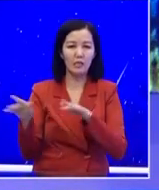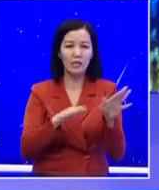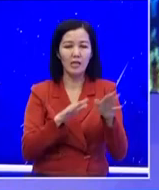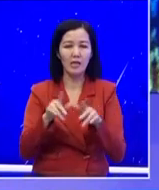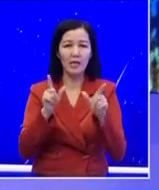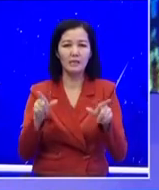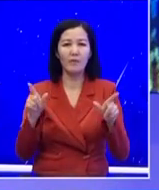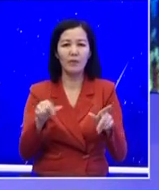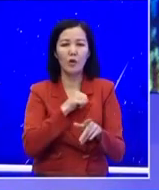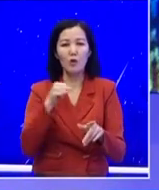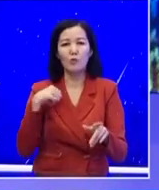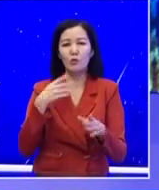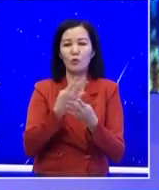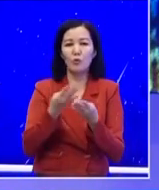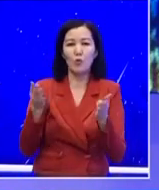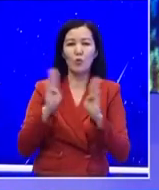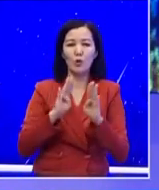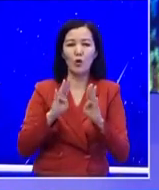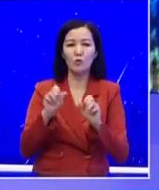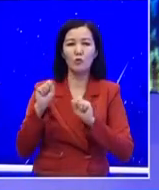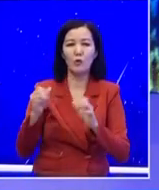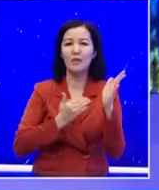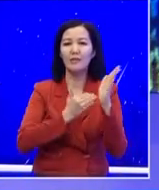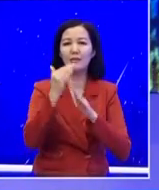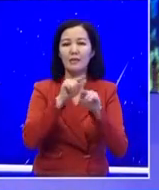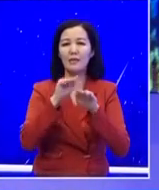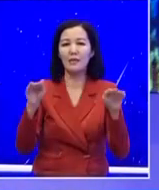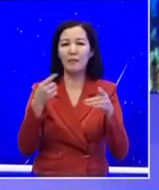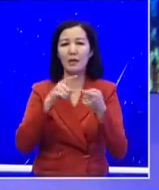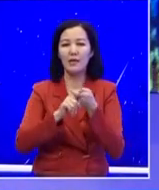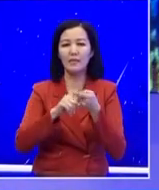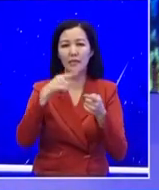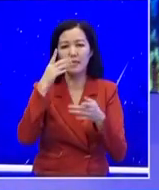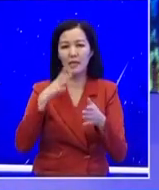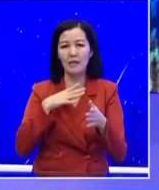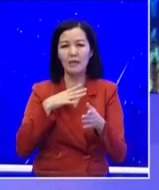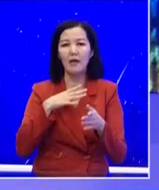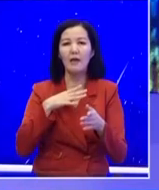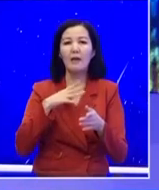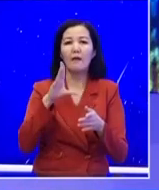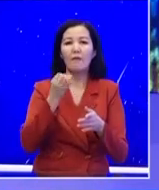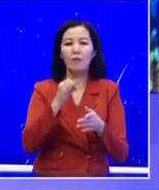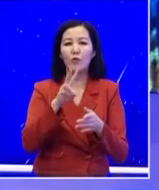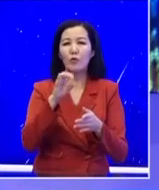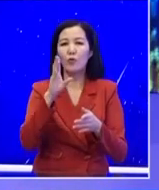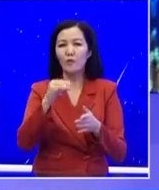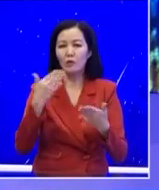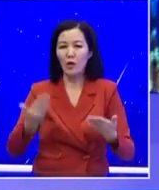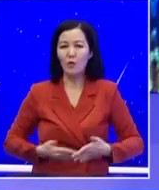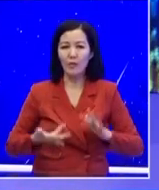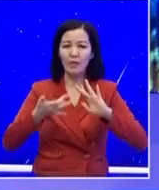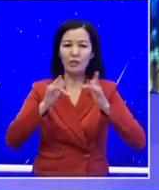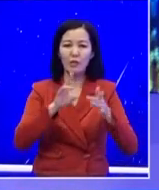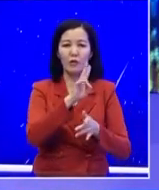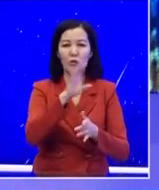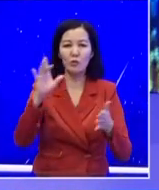қарсы азаматтардың өзін-өзі қорғауының жоғарғы деңгейге байланысты екенін алға тартады. Мелита Буйнович әлеуметтік